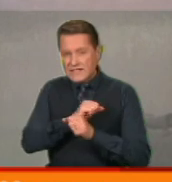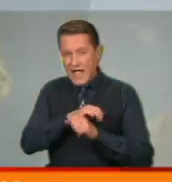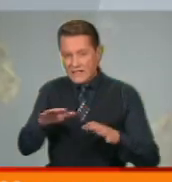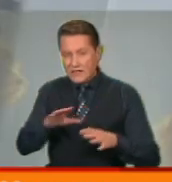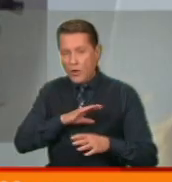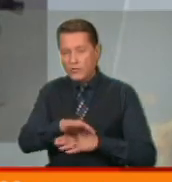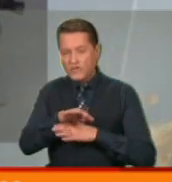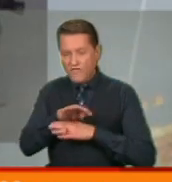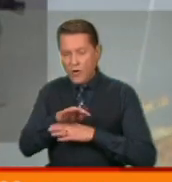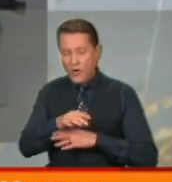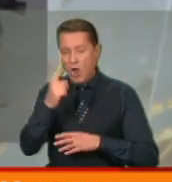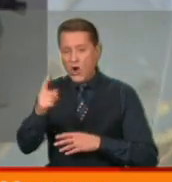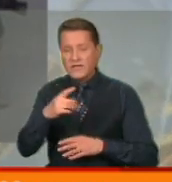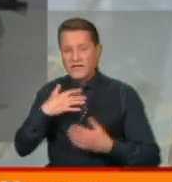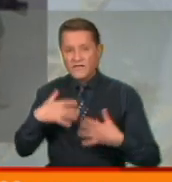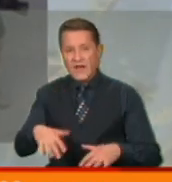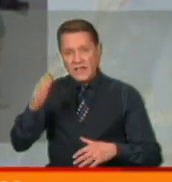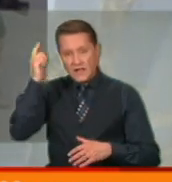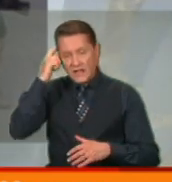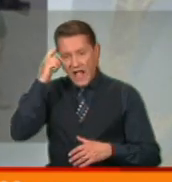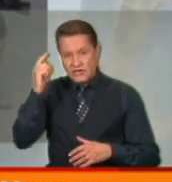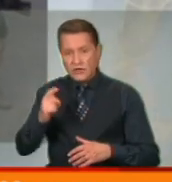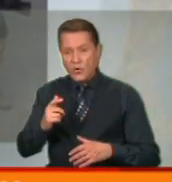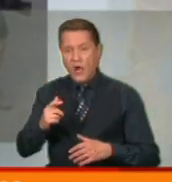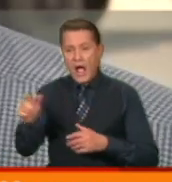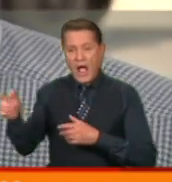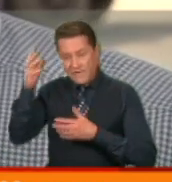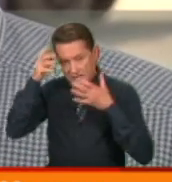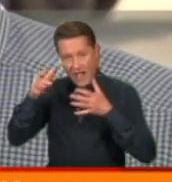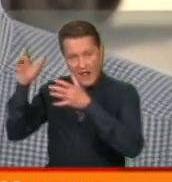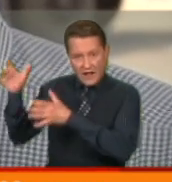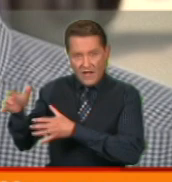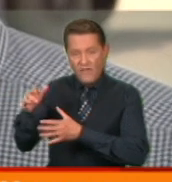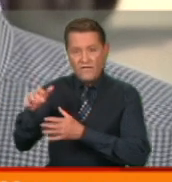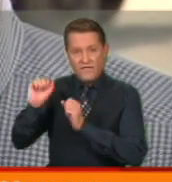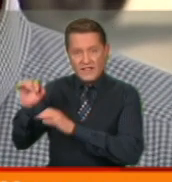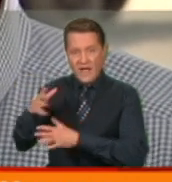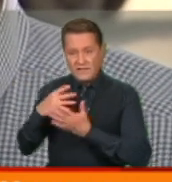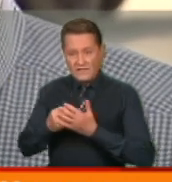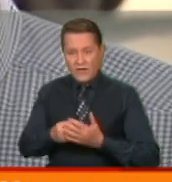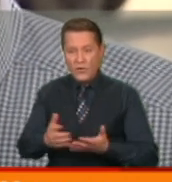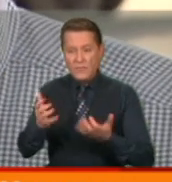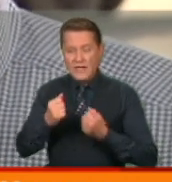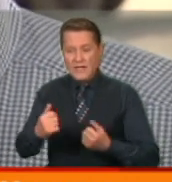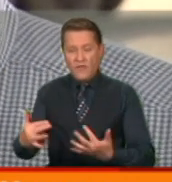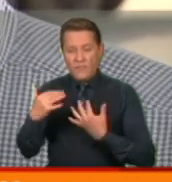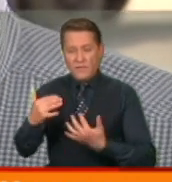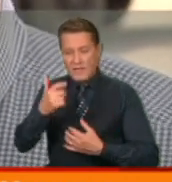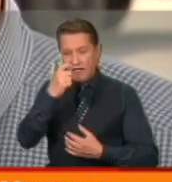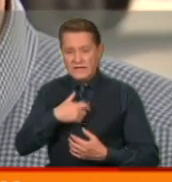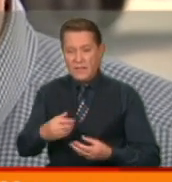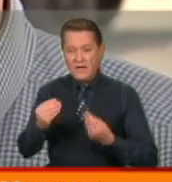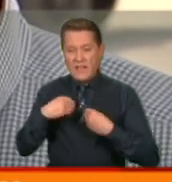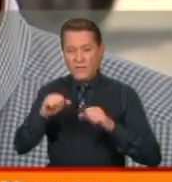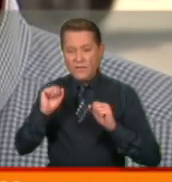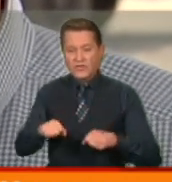артилерійський вогонь. Один з вояків втратив каску. Сашко віддав свою. Ну так прийняв бій на себе, да, і в общем-то, дав можливість